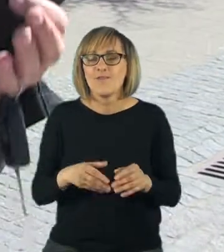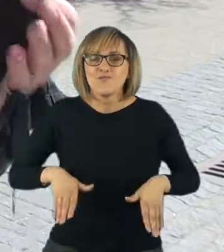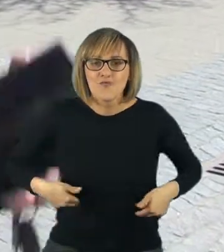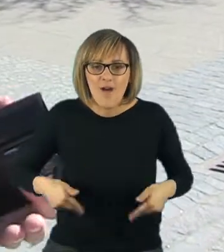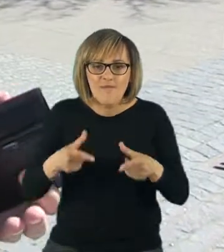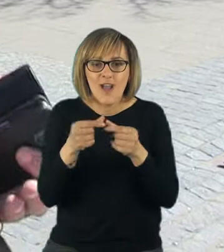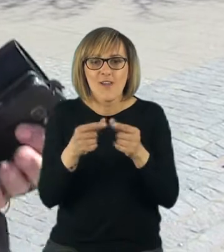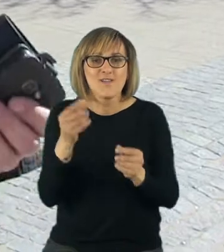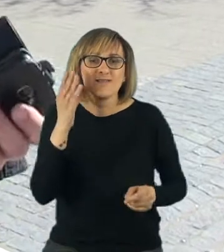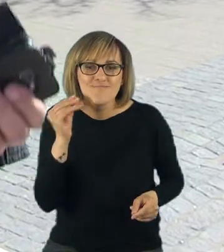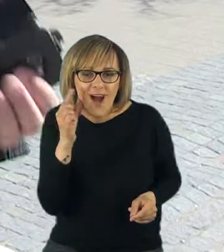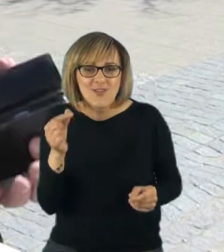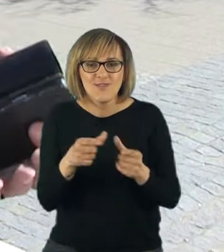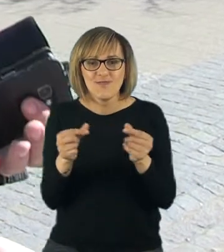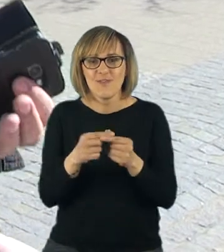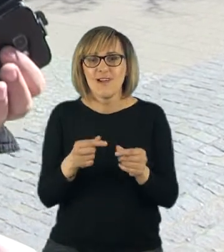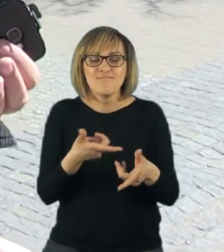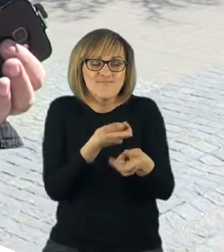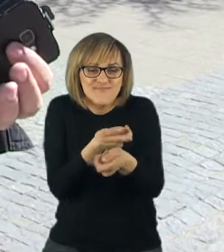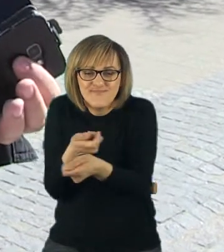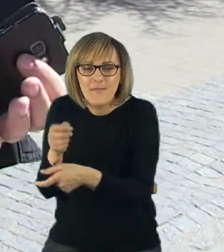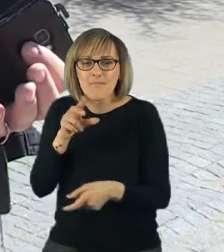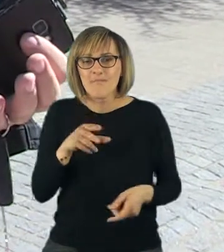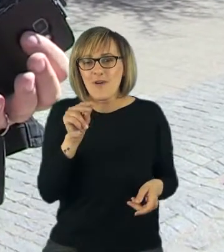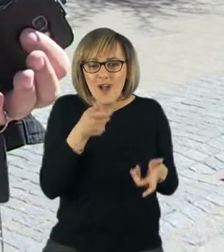jajeczek, smacznych jajeczek, śmingusa.